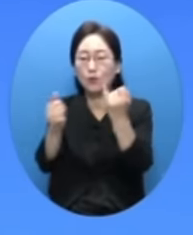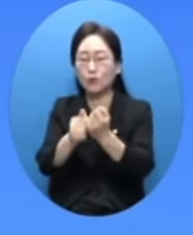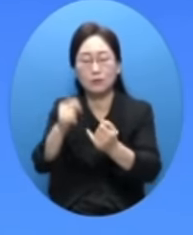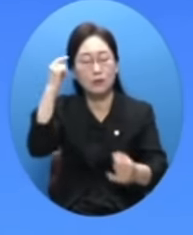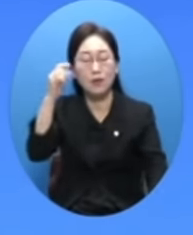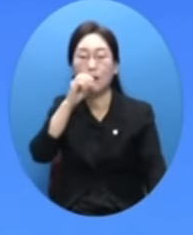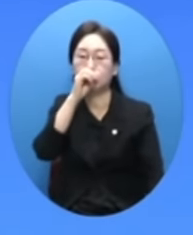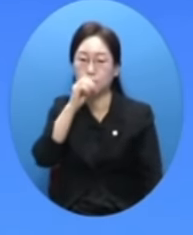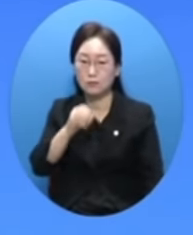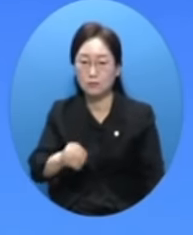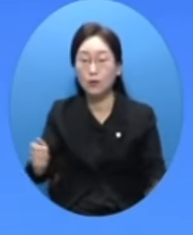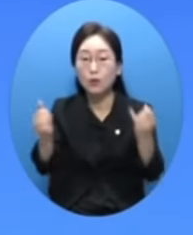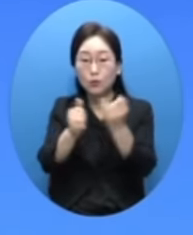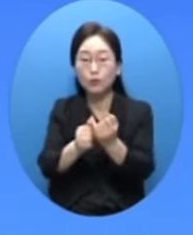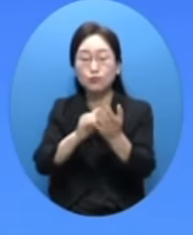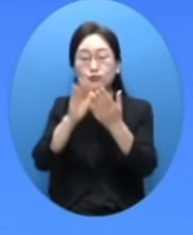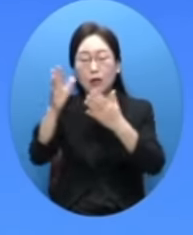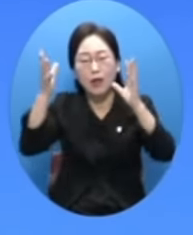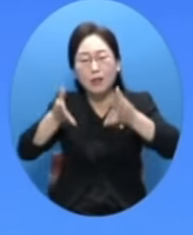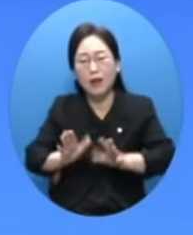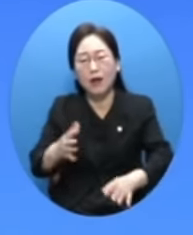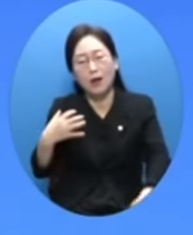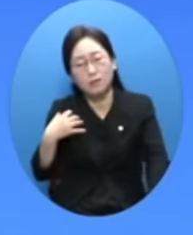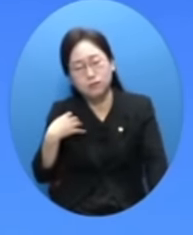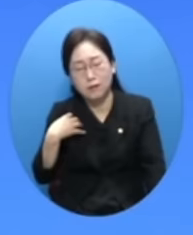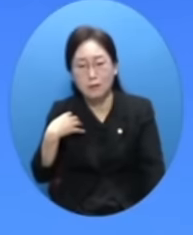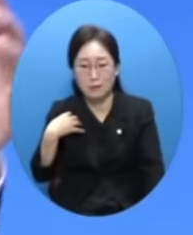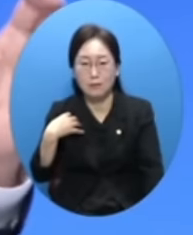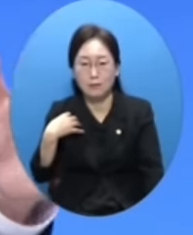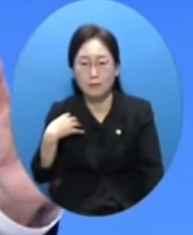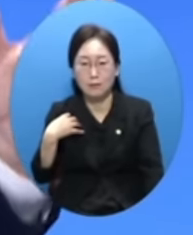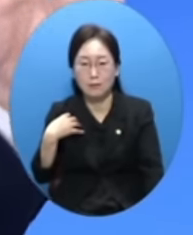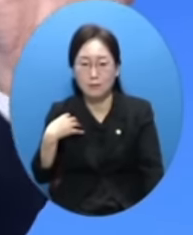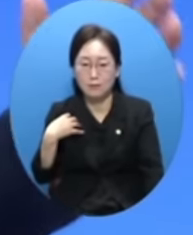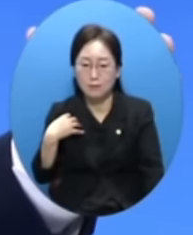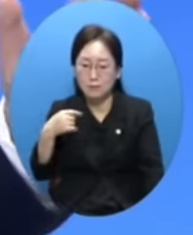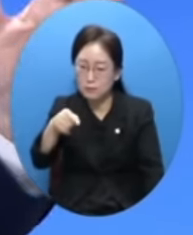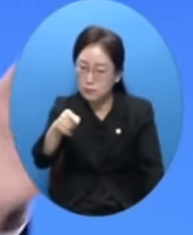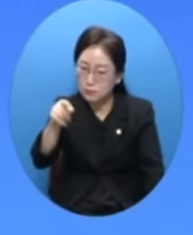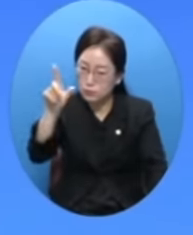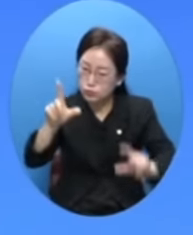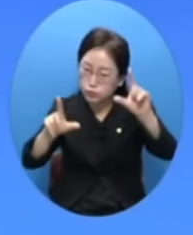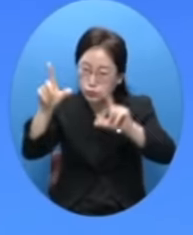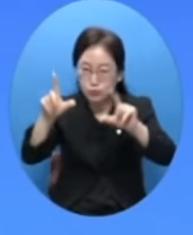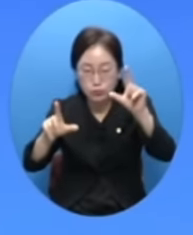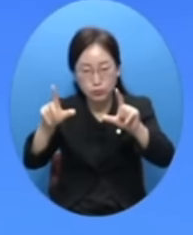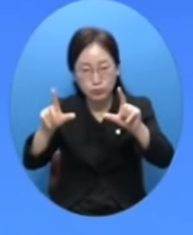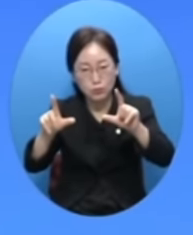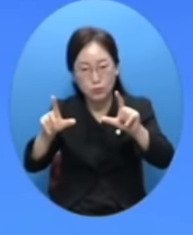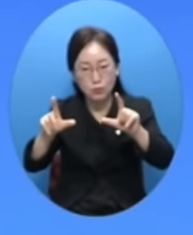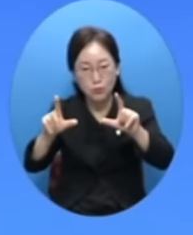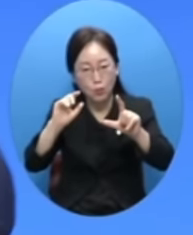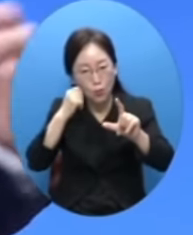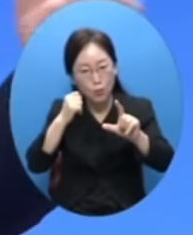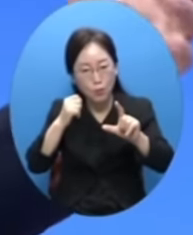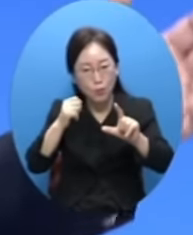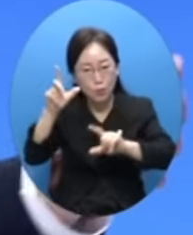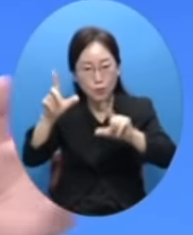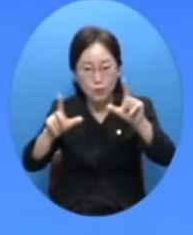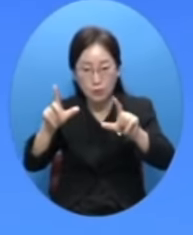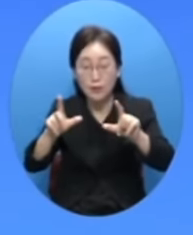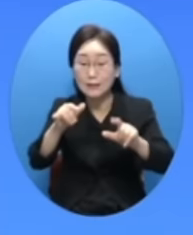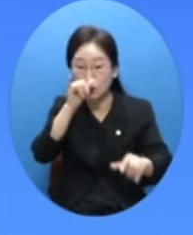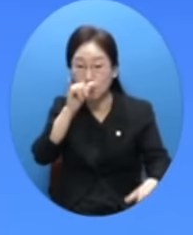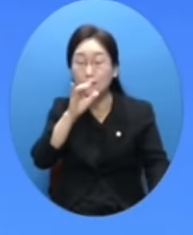않냐고 그런데도 애 낳는 것을 부담을 여기고 이런 부정적인 현실, 어려운 현실이 우리를 둘러싸고